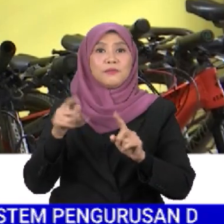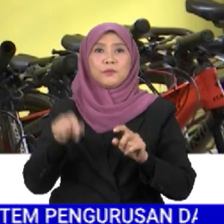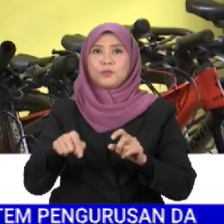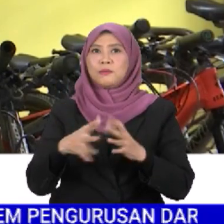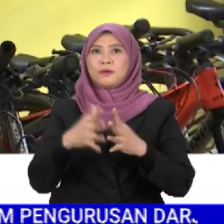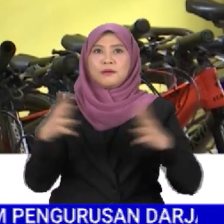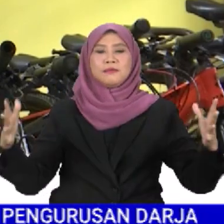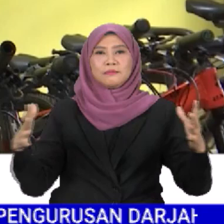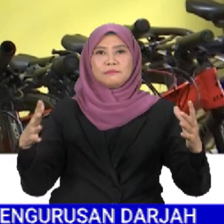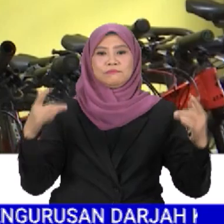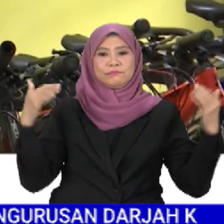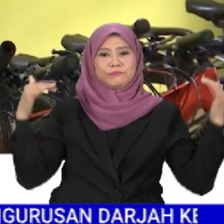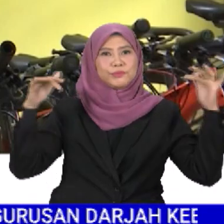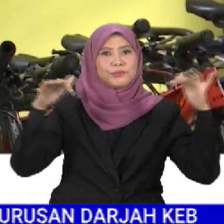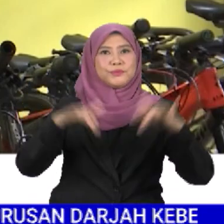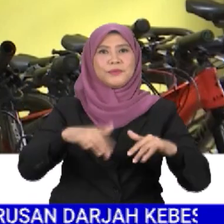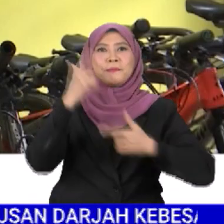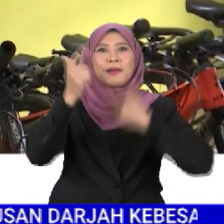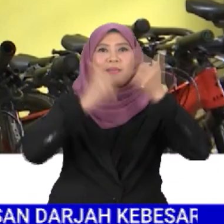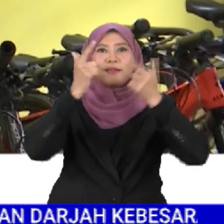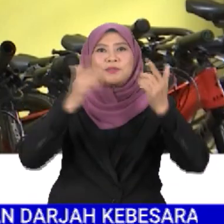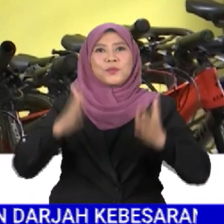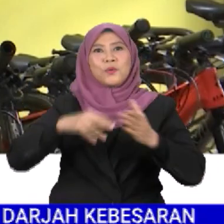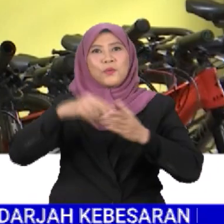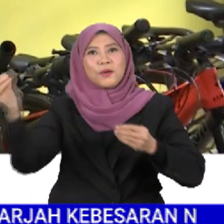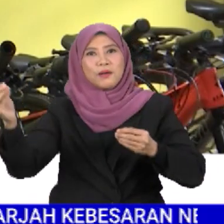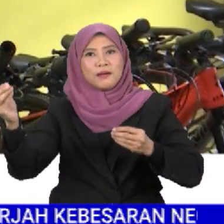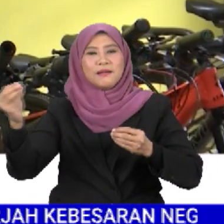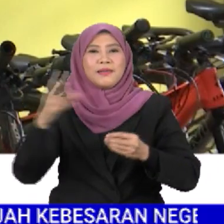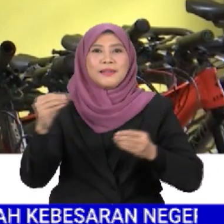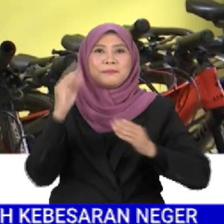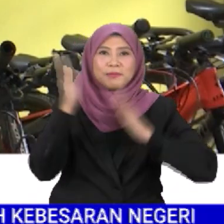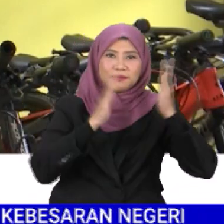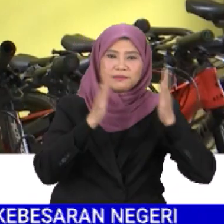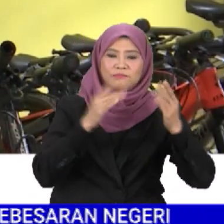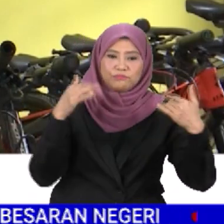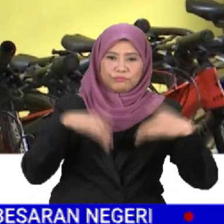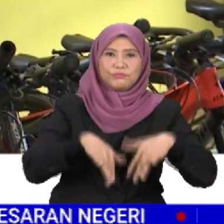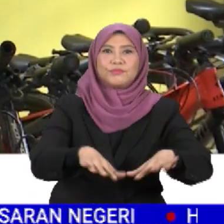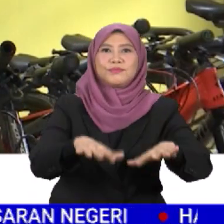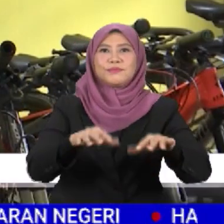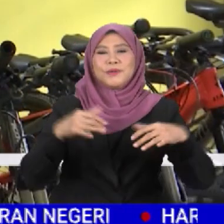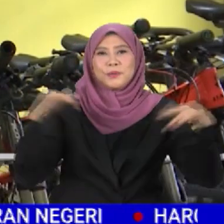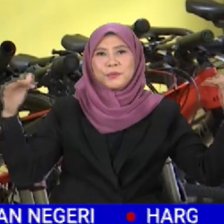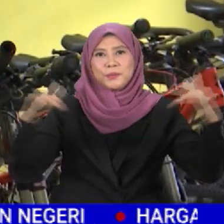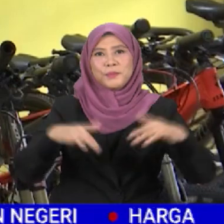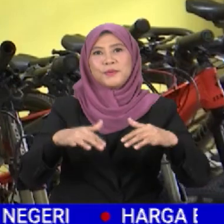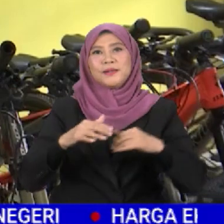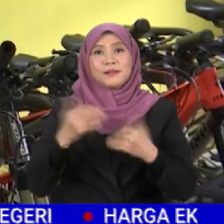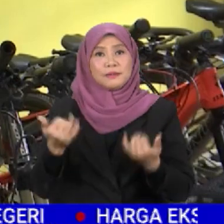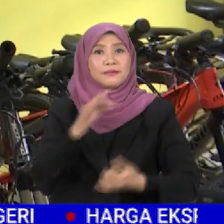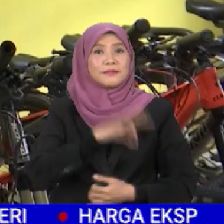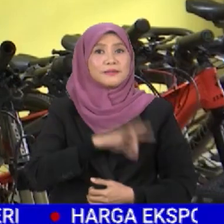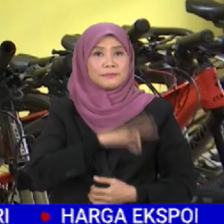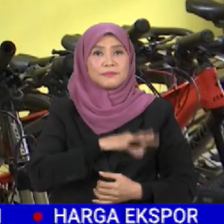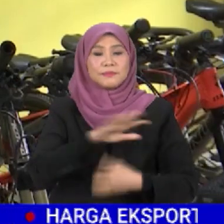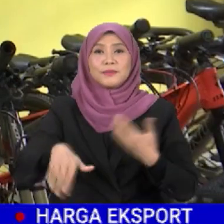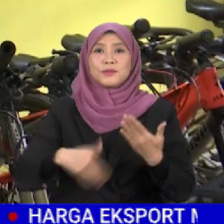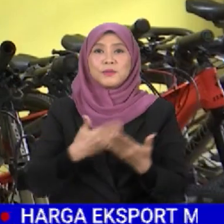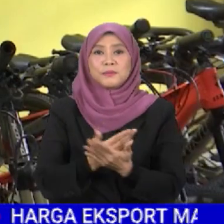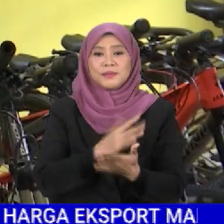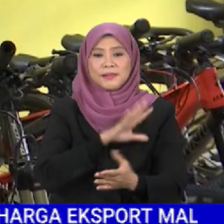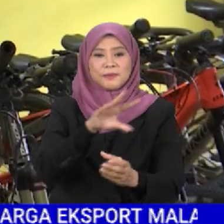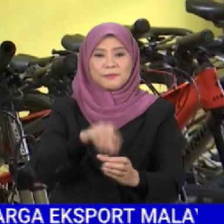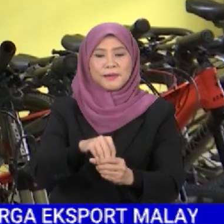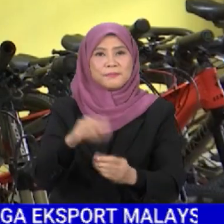tinggi kemasukan pelancong asing dan juga domestik. Diharap paparan ini akan memberi satu manfaat baru kepada semua